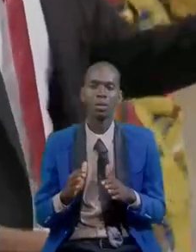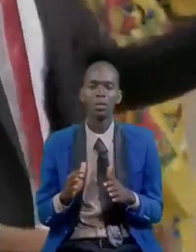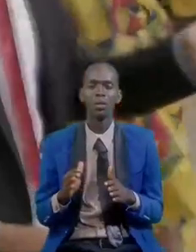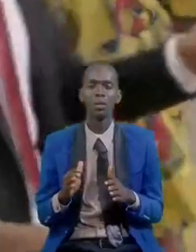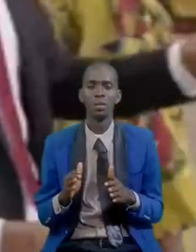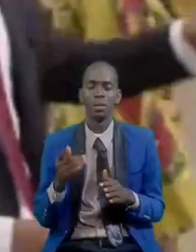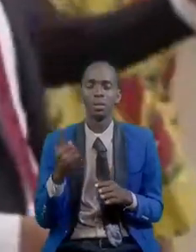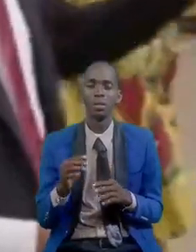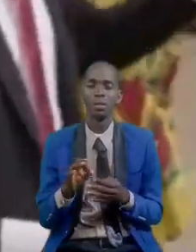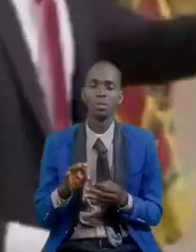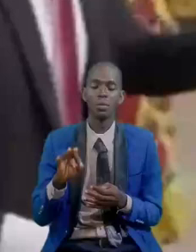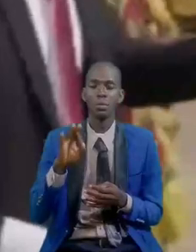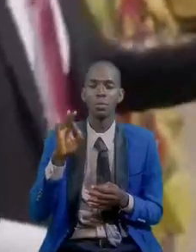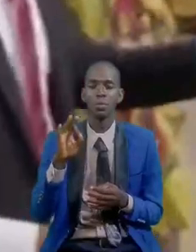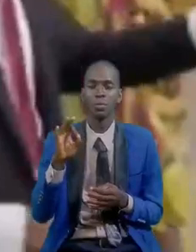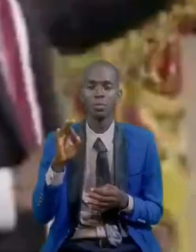Et que l'esprit